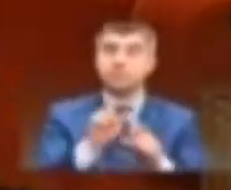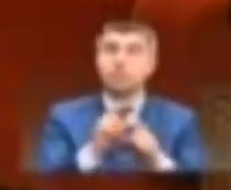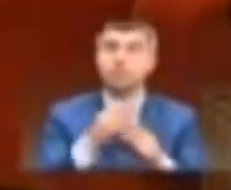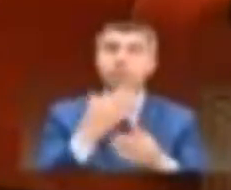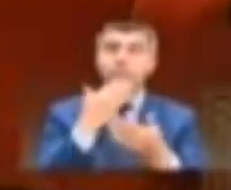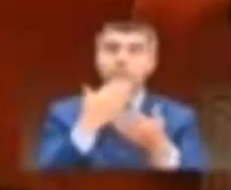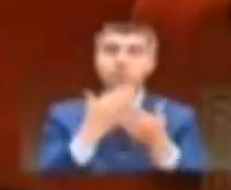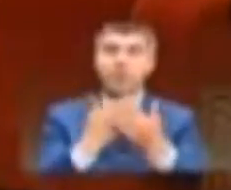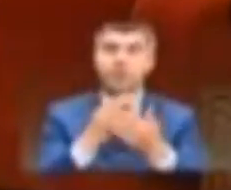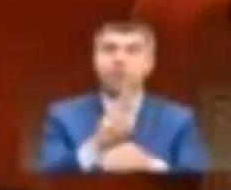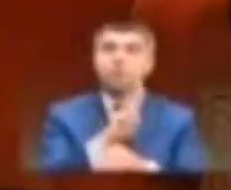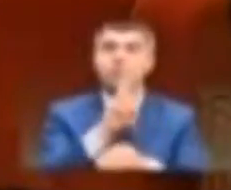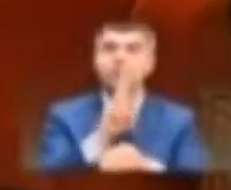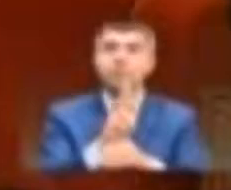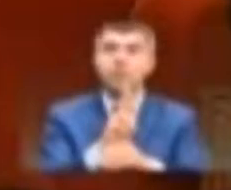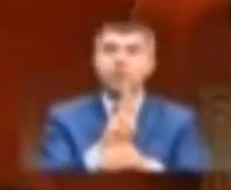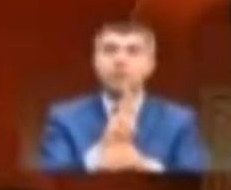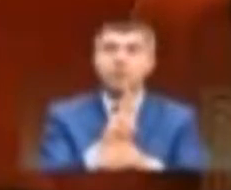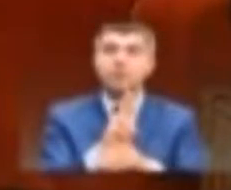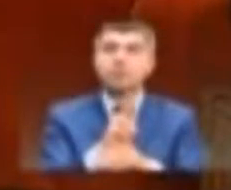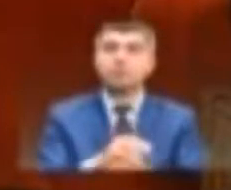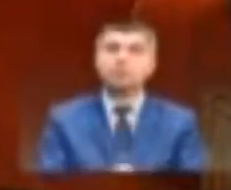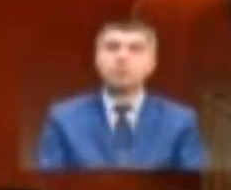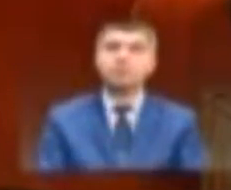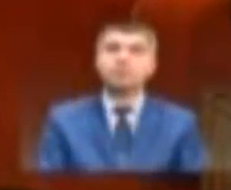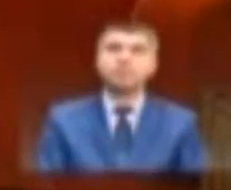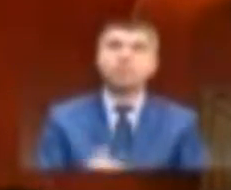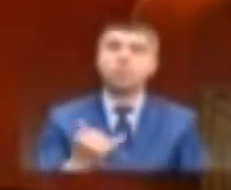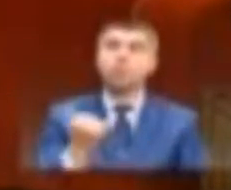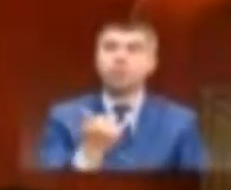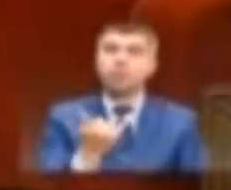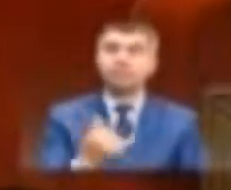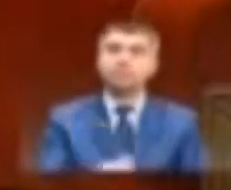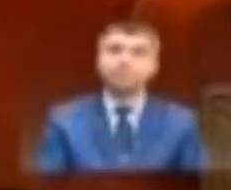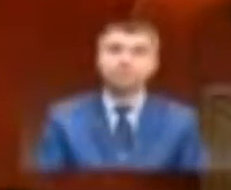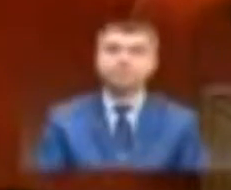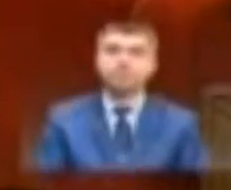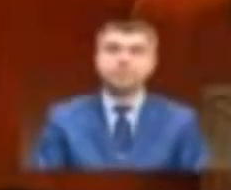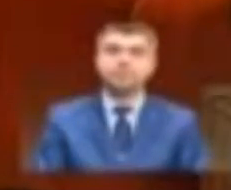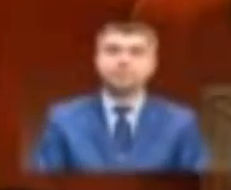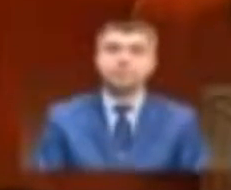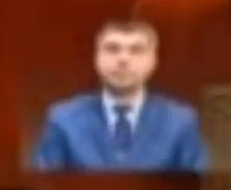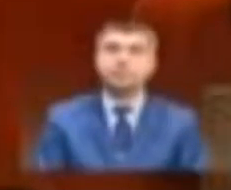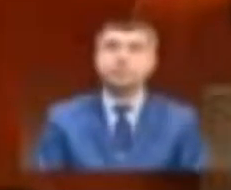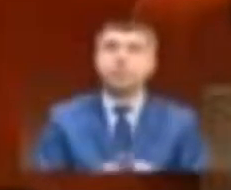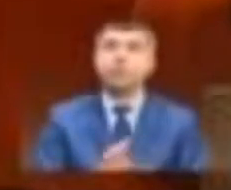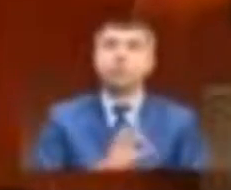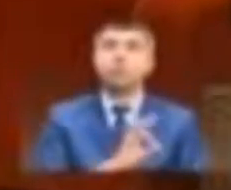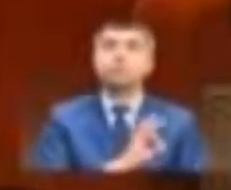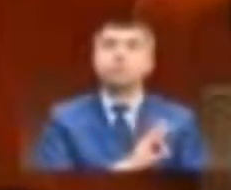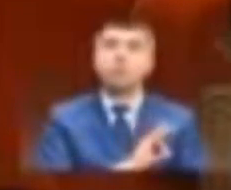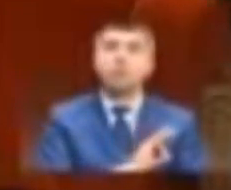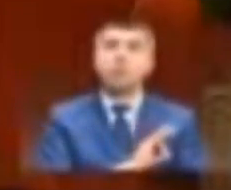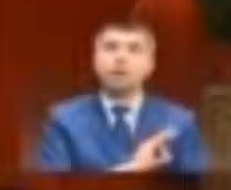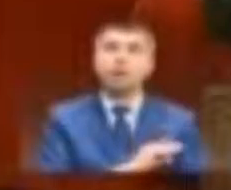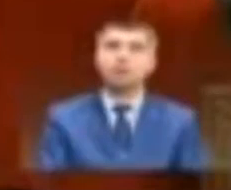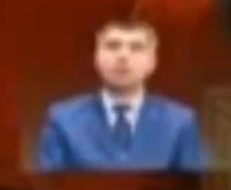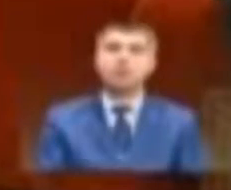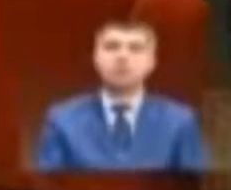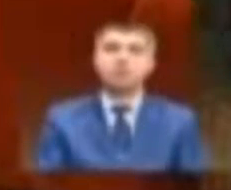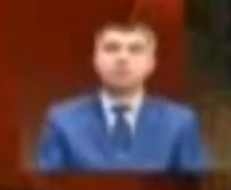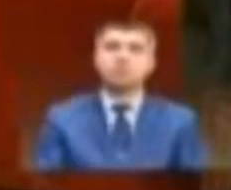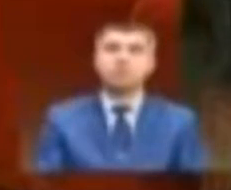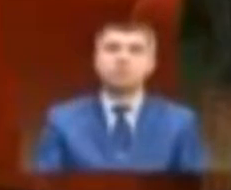على هذا الأسئلة، على هذا السؤال المهم. والسياحة الداخلية تشكل